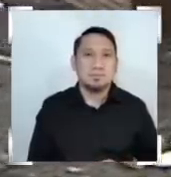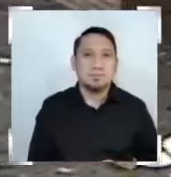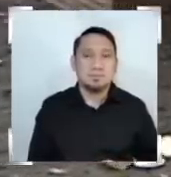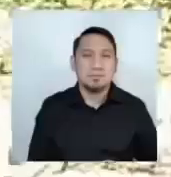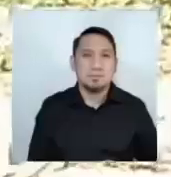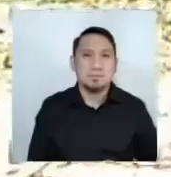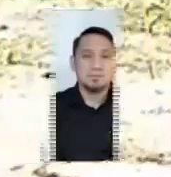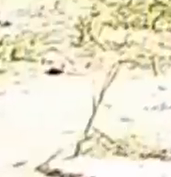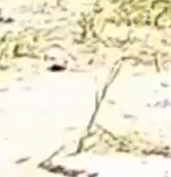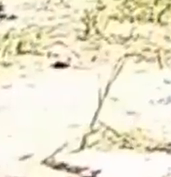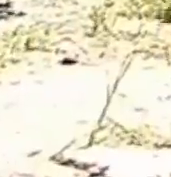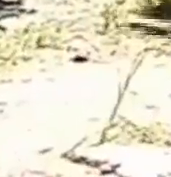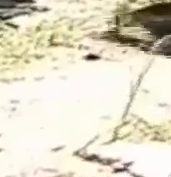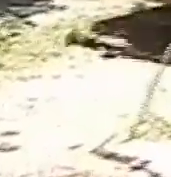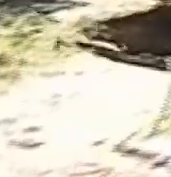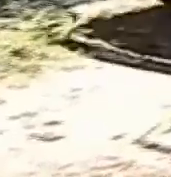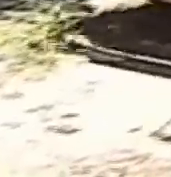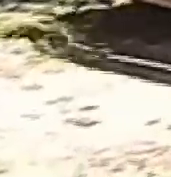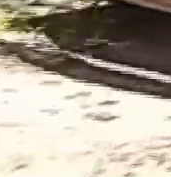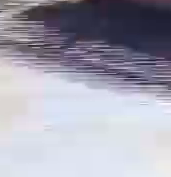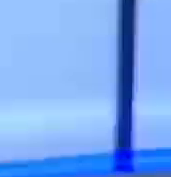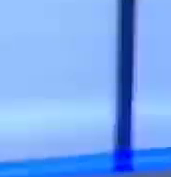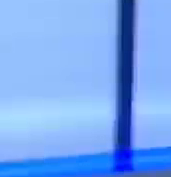Nico Wahe, GMA News.